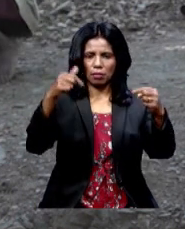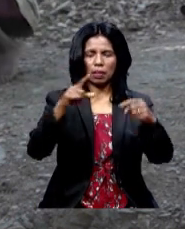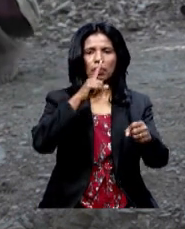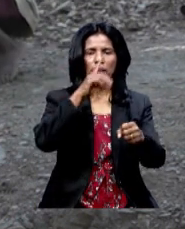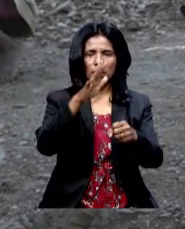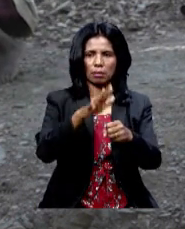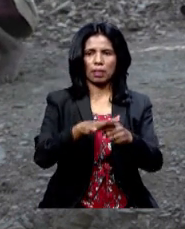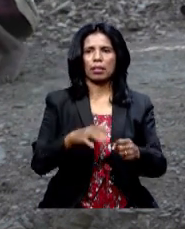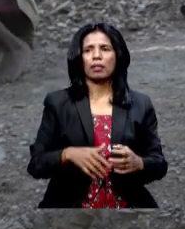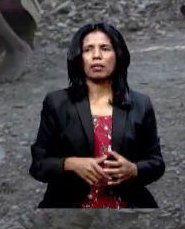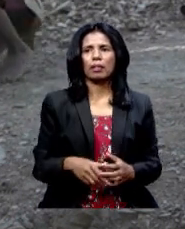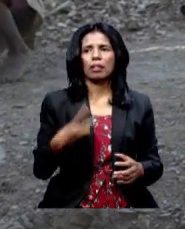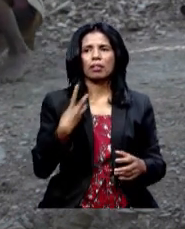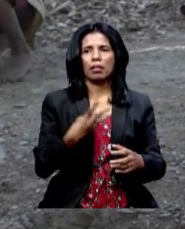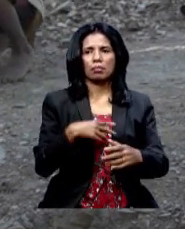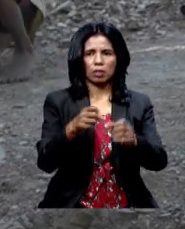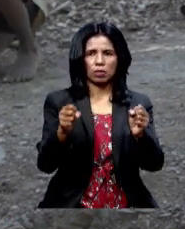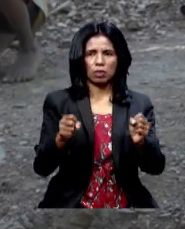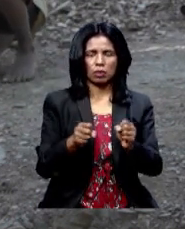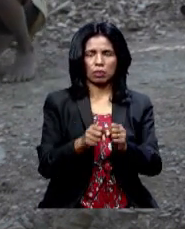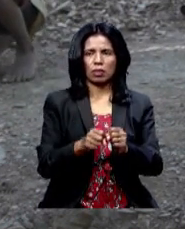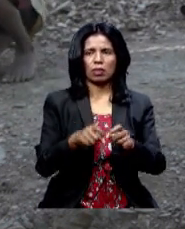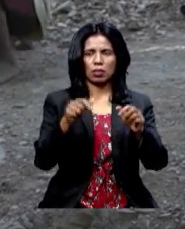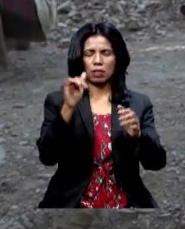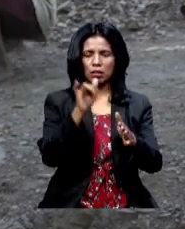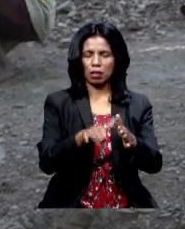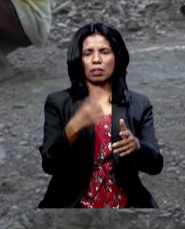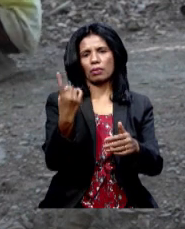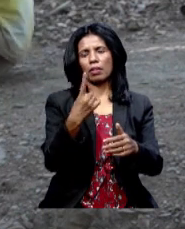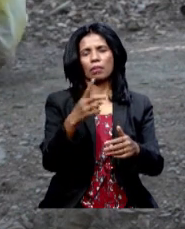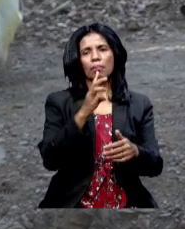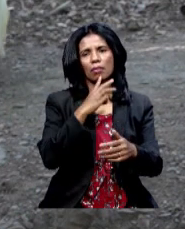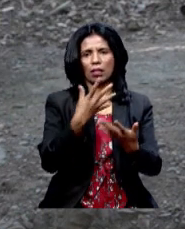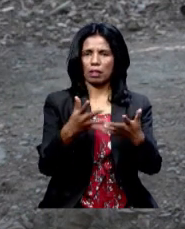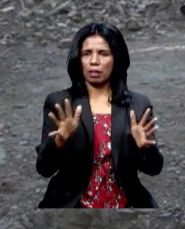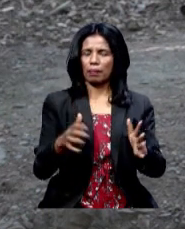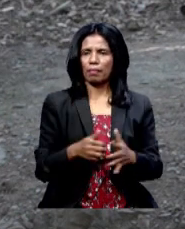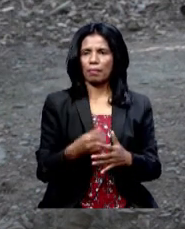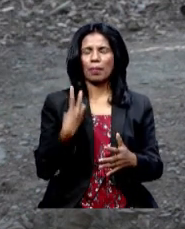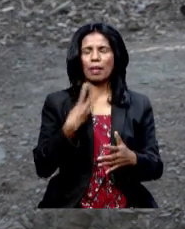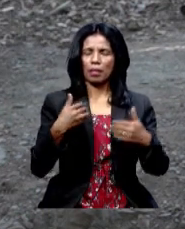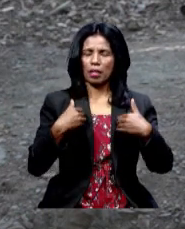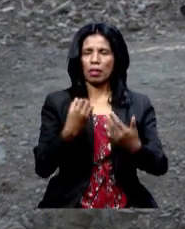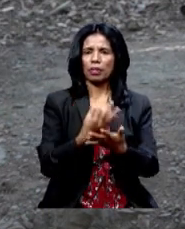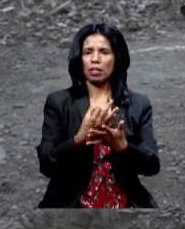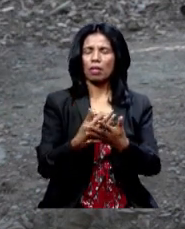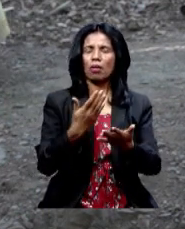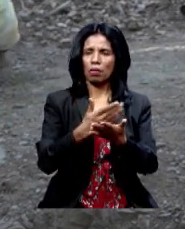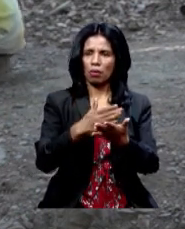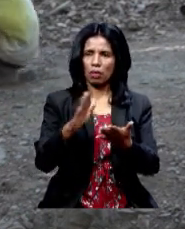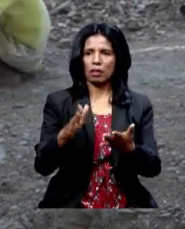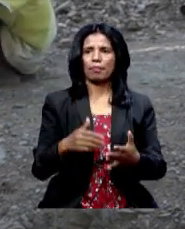mai formete hela ami sukularan bet mak alai sukular mak hela nasane ami be iha wasan sosa be wasan nae amala